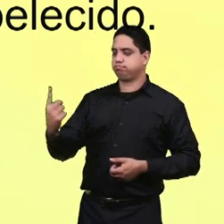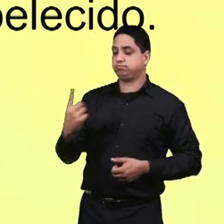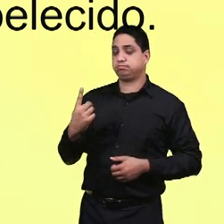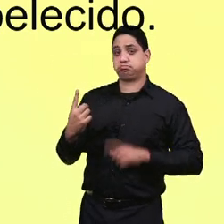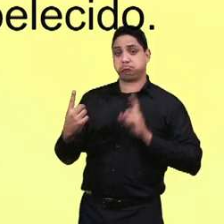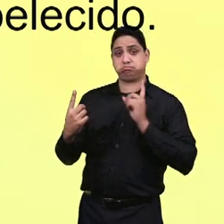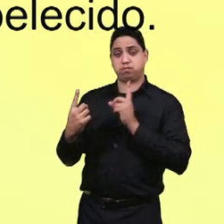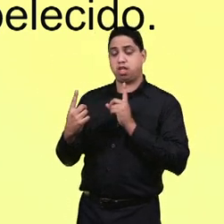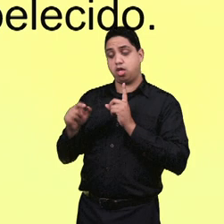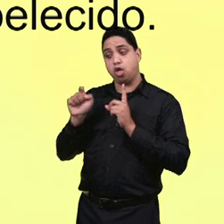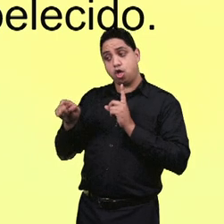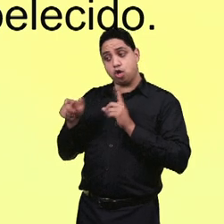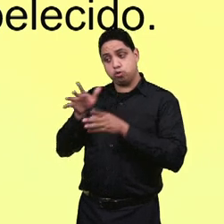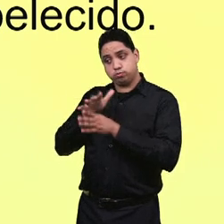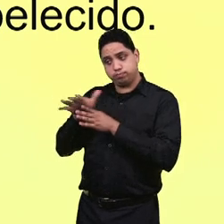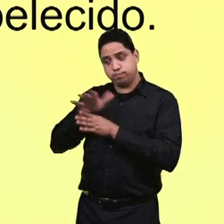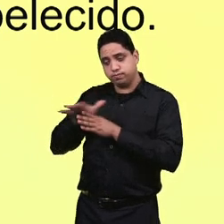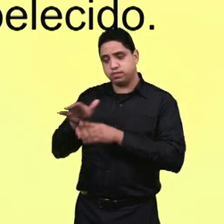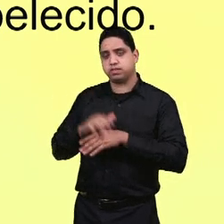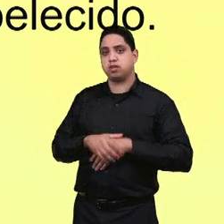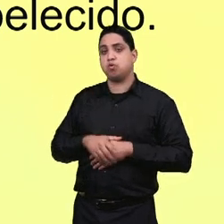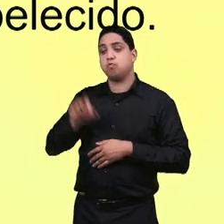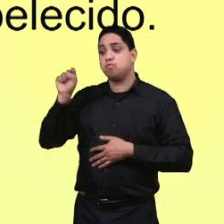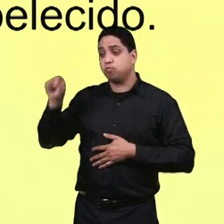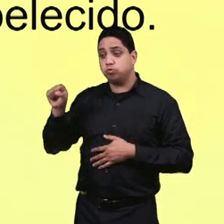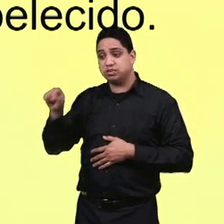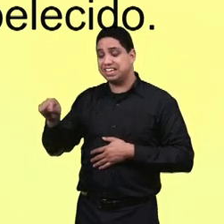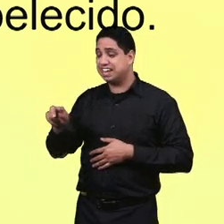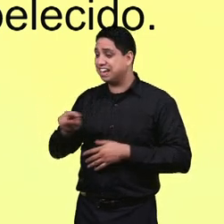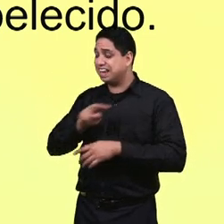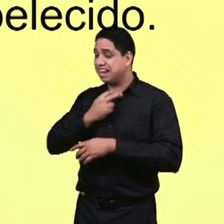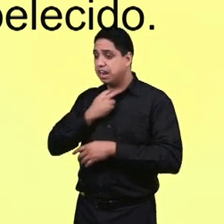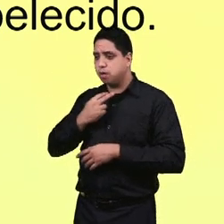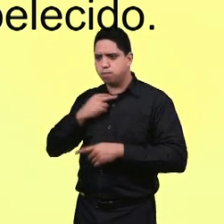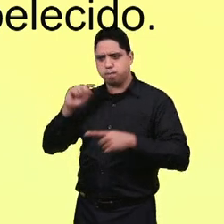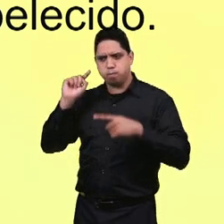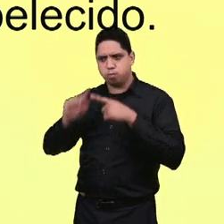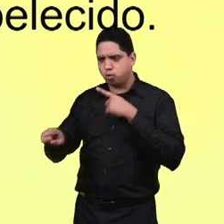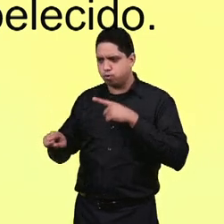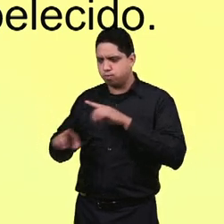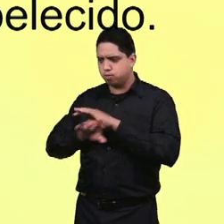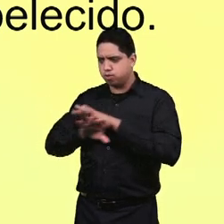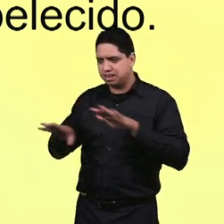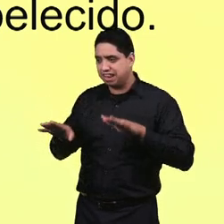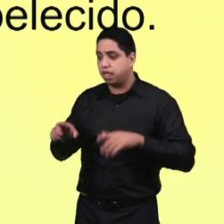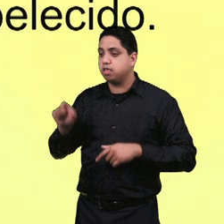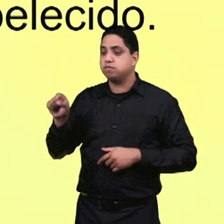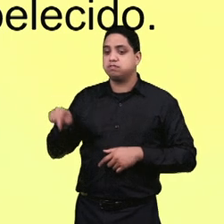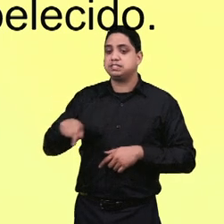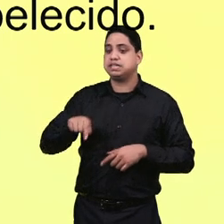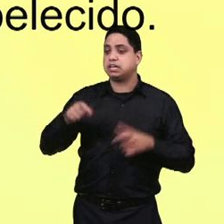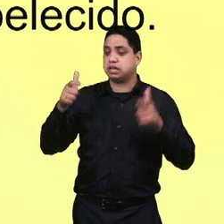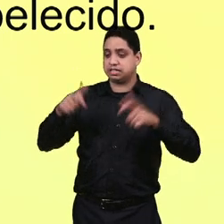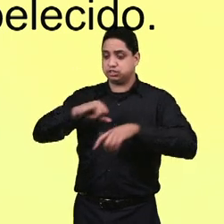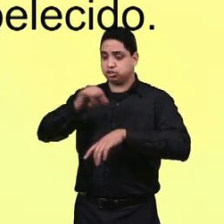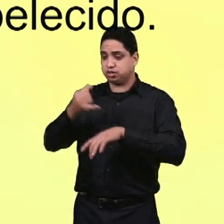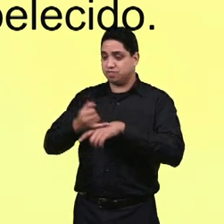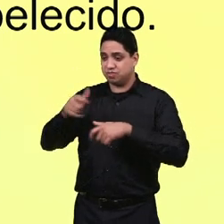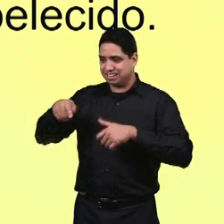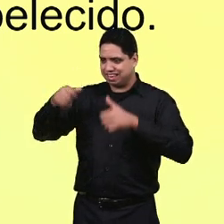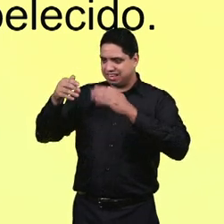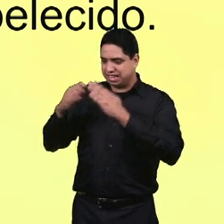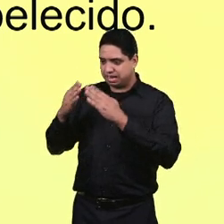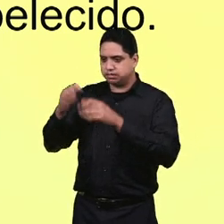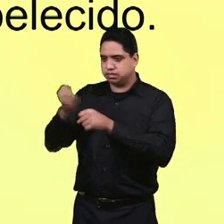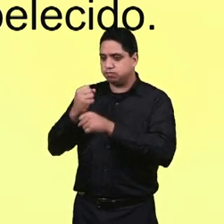orientation. Siméi, tu ne dois pas quitter Jérusalem. Tu vas faire ta maison à Jérusalem. Et là, tu ne